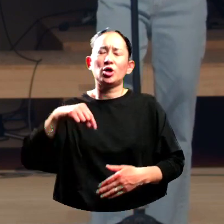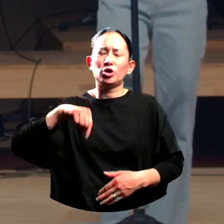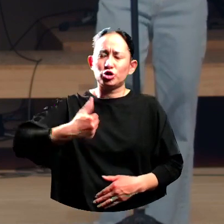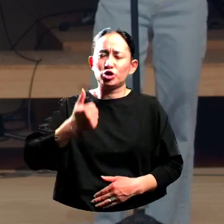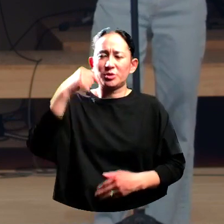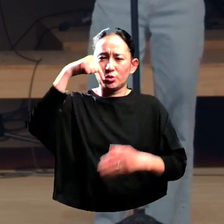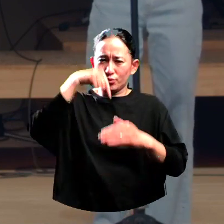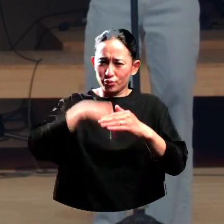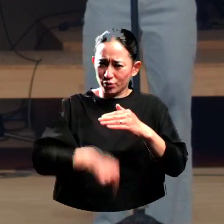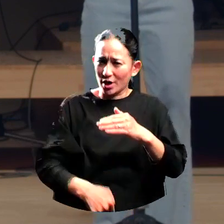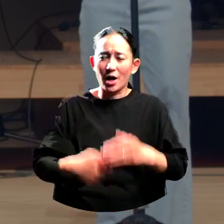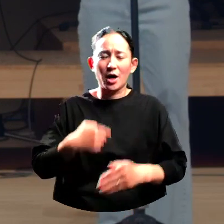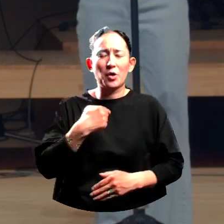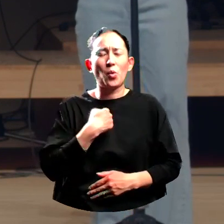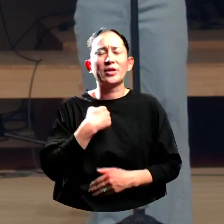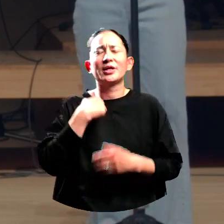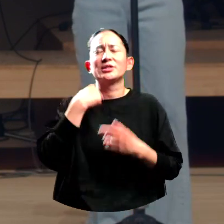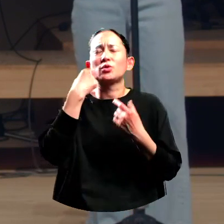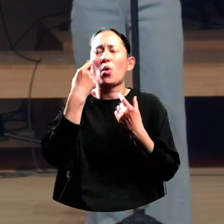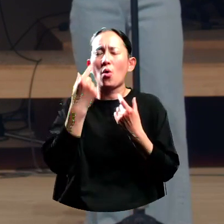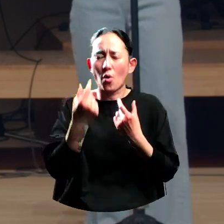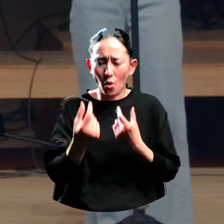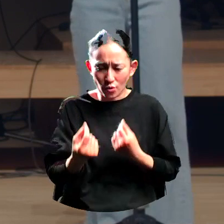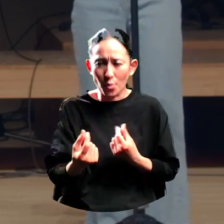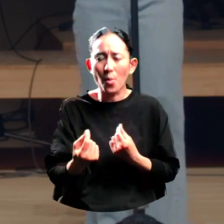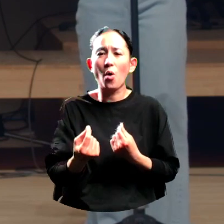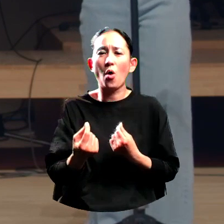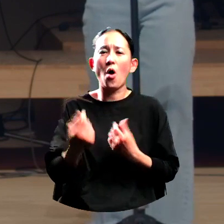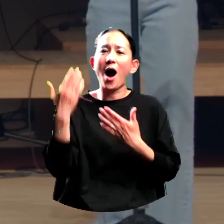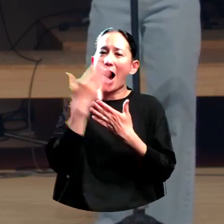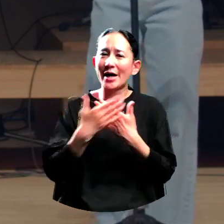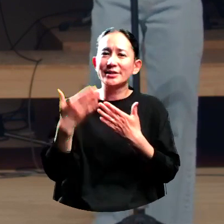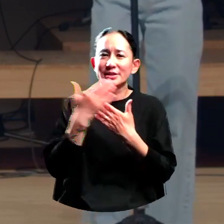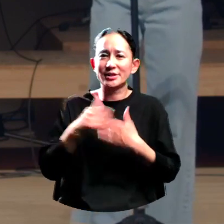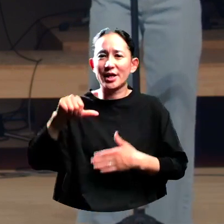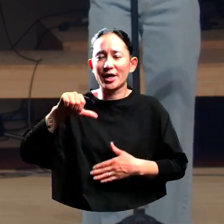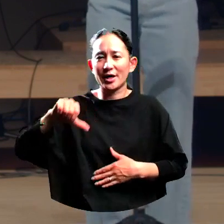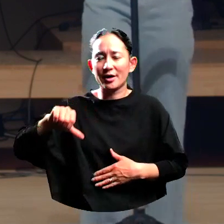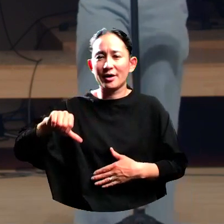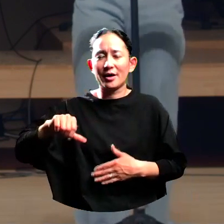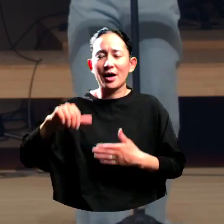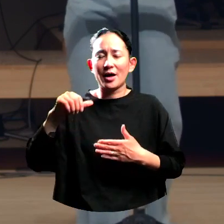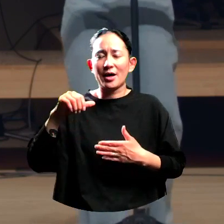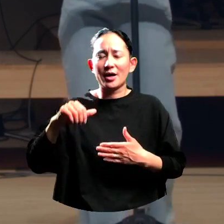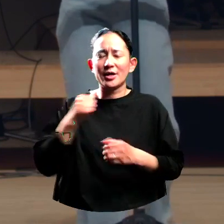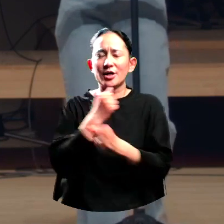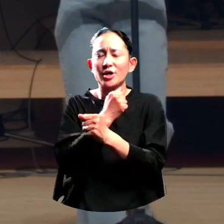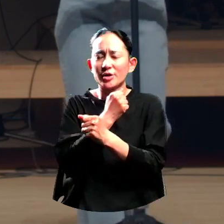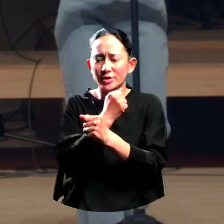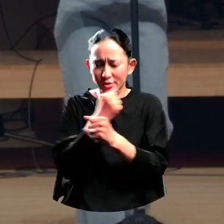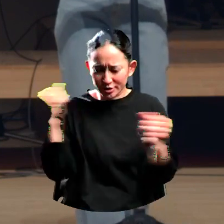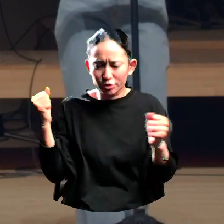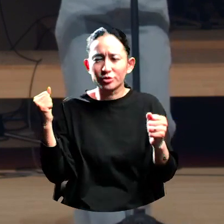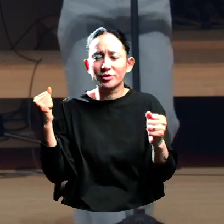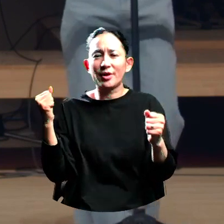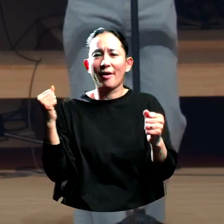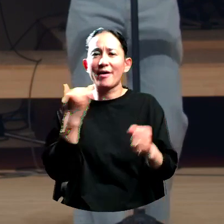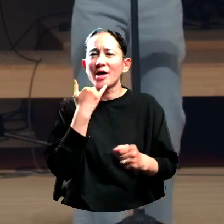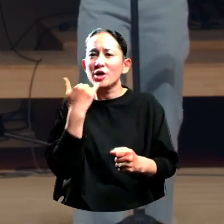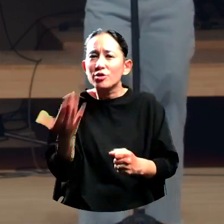でさえ愛して許してくださる。 He loves me and forgives me. 何度でも、 no matter how sinful I am. 何度